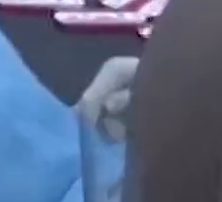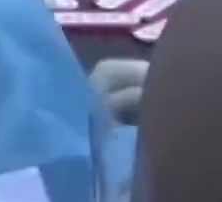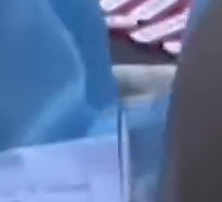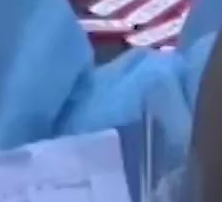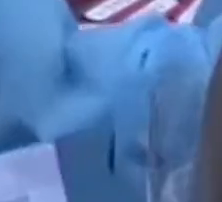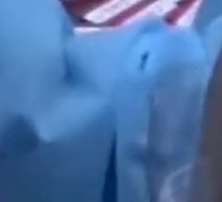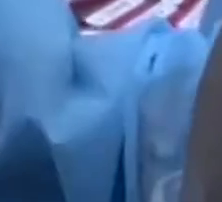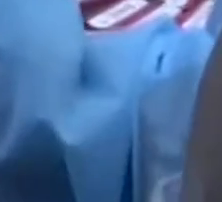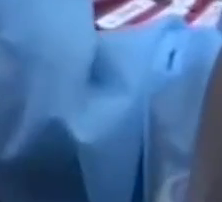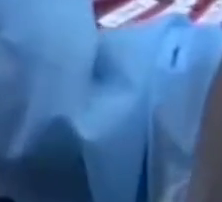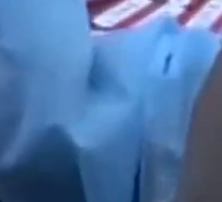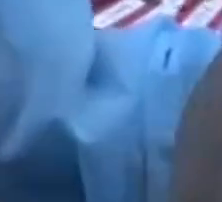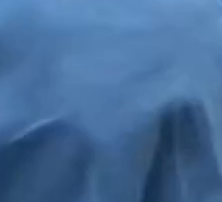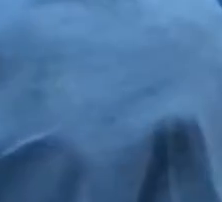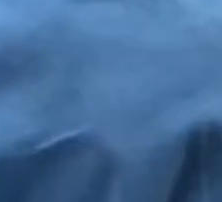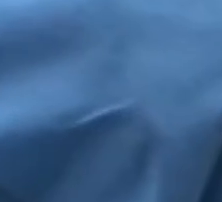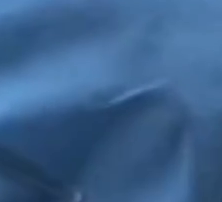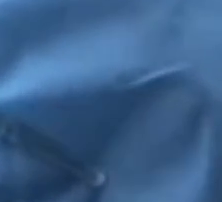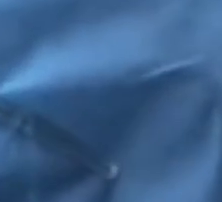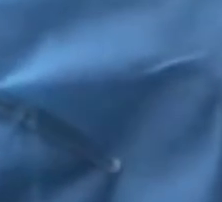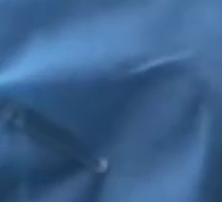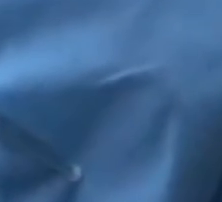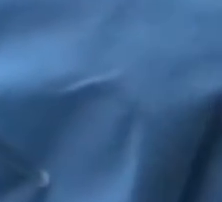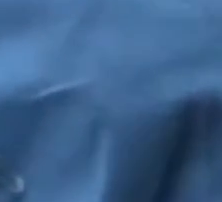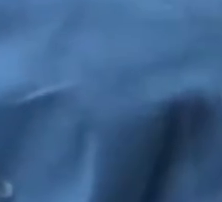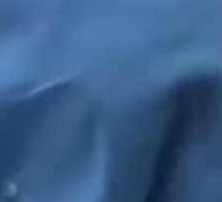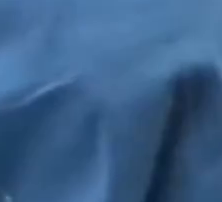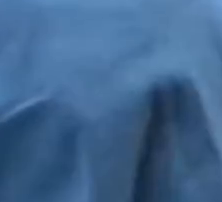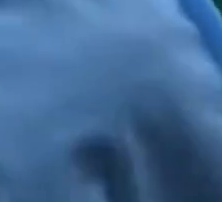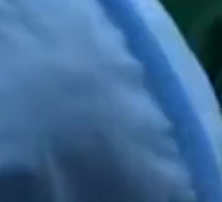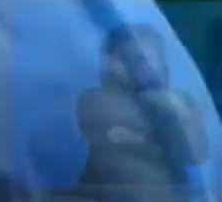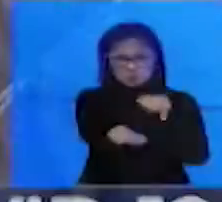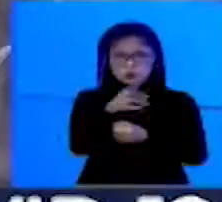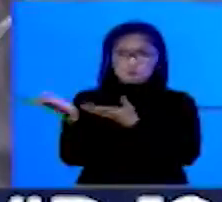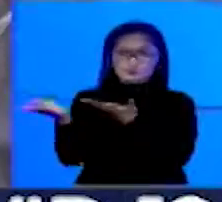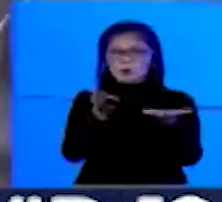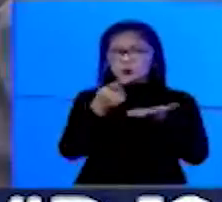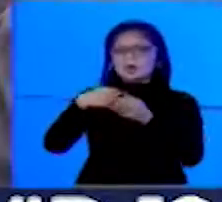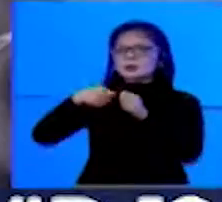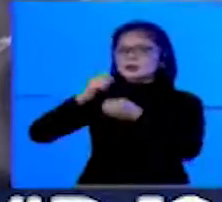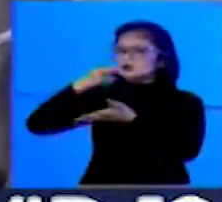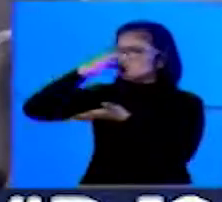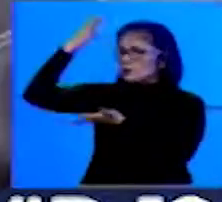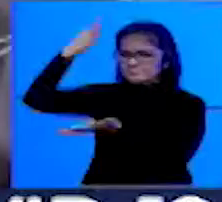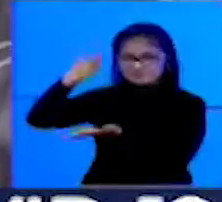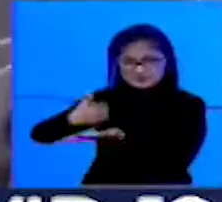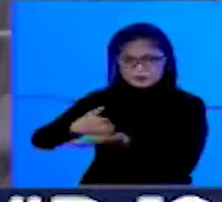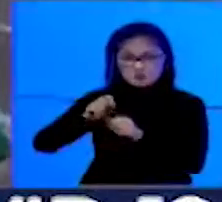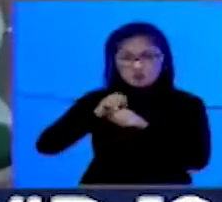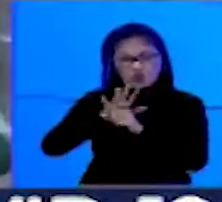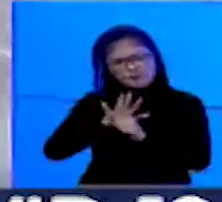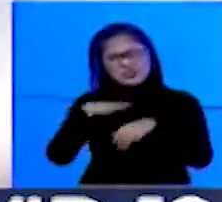sejumlah pengunjuk rasa reaktif COVID-19. Mereka yang reaktif akan menjalani swab test untuk memastikan positif COVID-19 atau